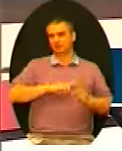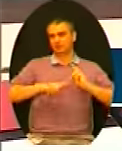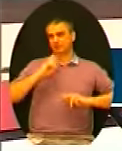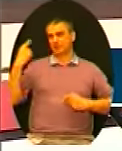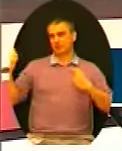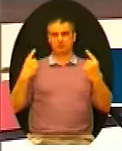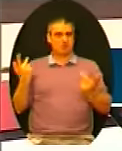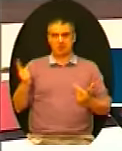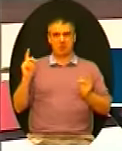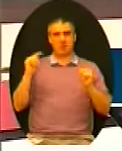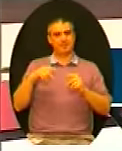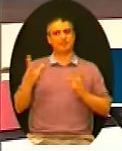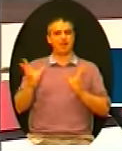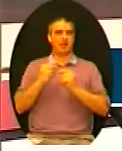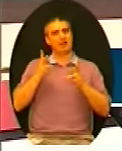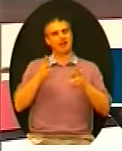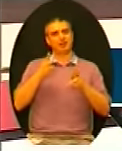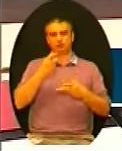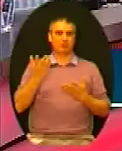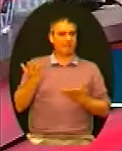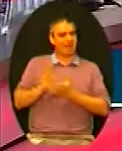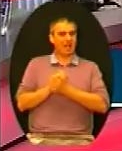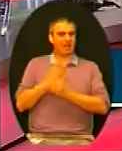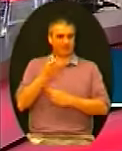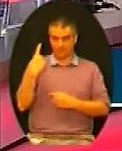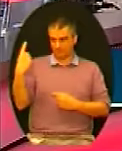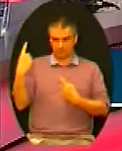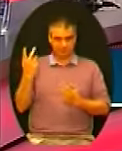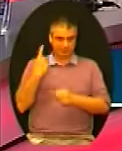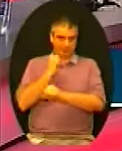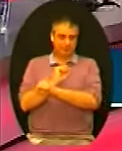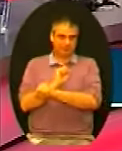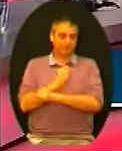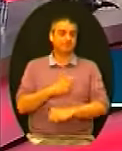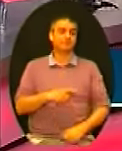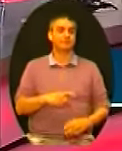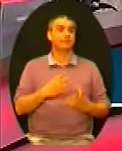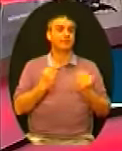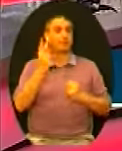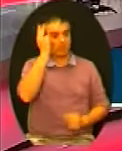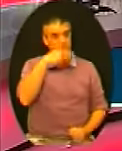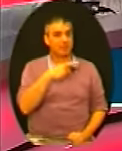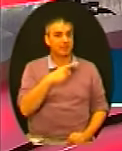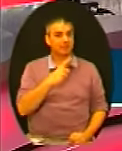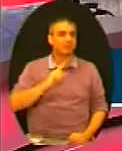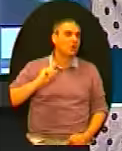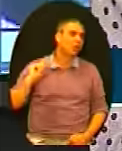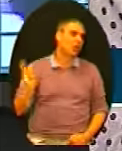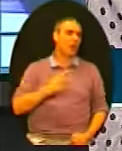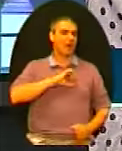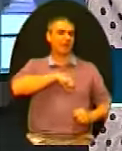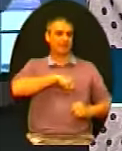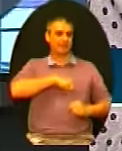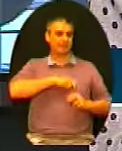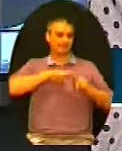שלו, זאת אומרת, הם לא באים לשם רק לשעשע אותו ולהערכו חברה, הם בעצמם אסירים. בהרבה מובנים, כל המכאובים